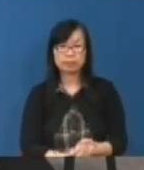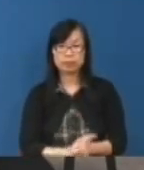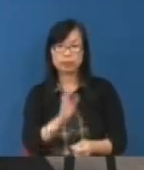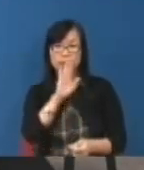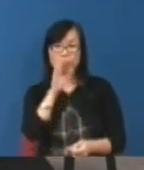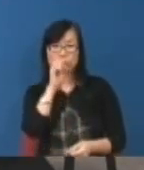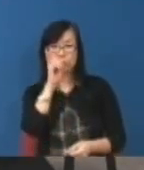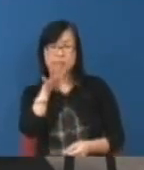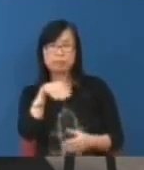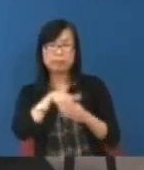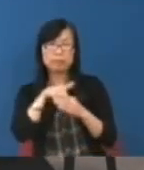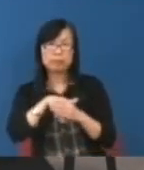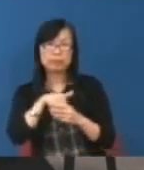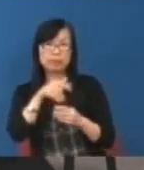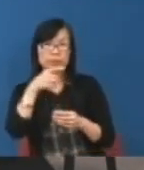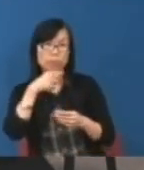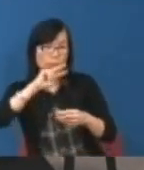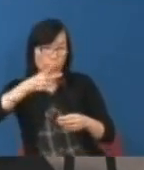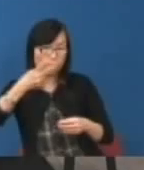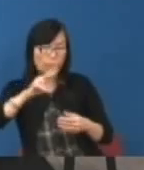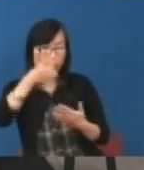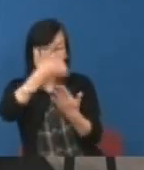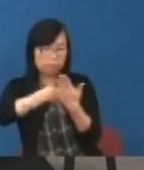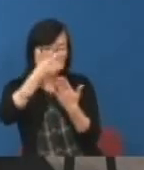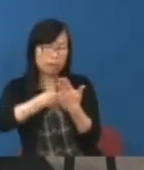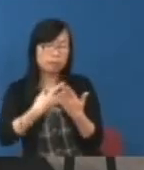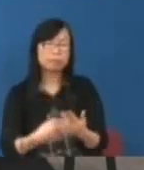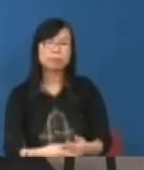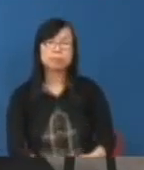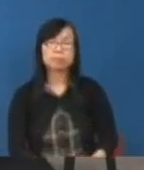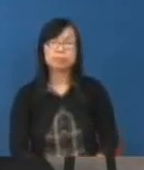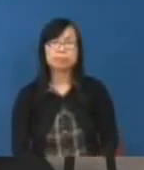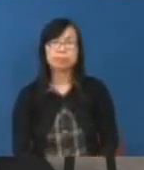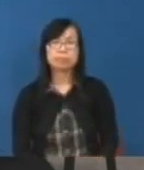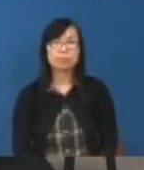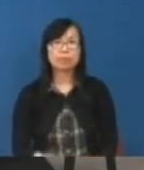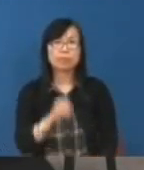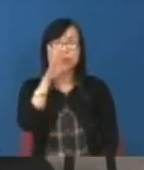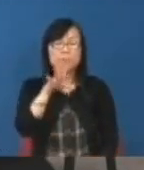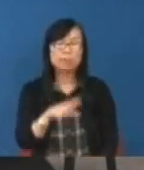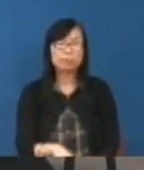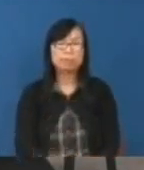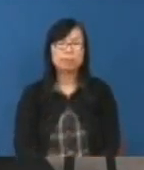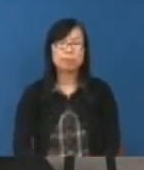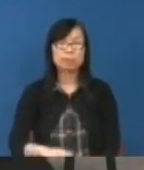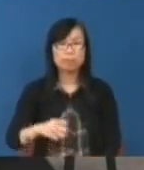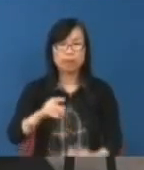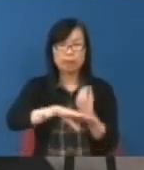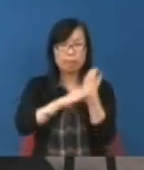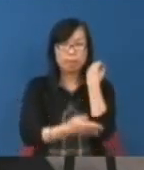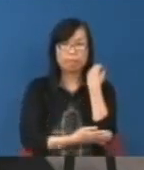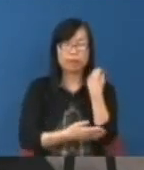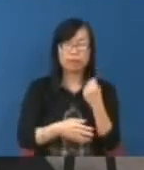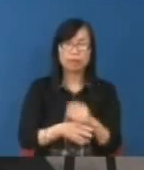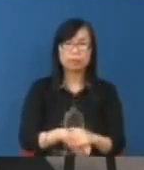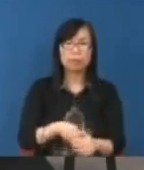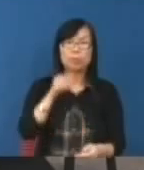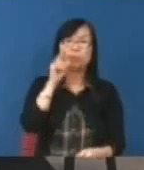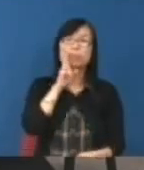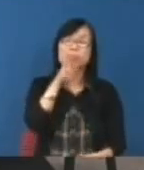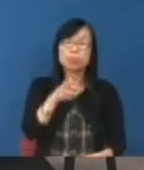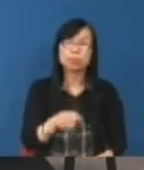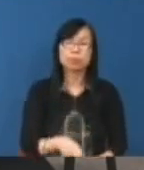申請都不可以申請，你一定要改法例的啦，是不是？難道你叫個法庭扭轉來判？ 難道你行著來說不